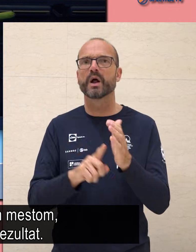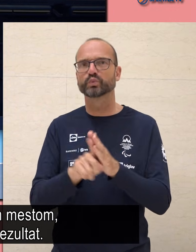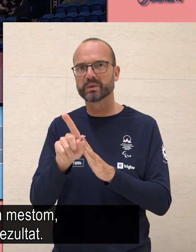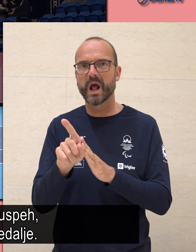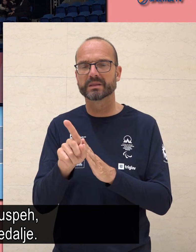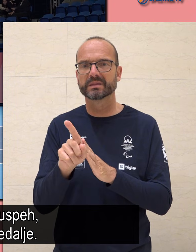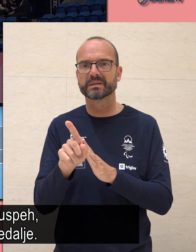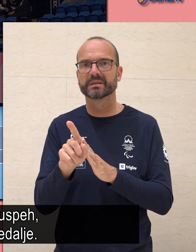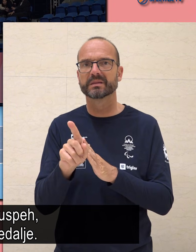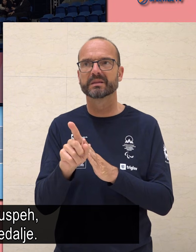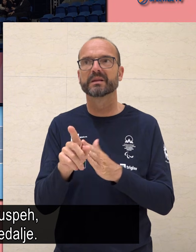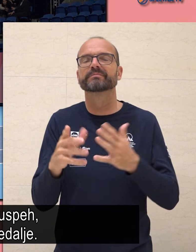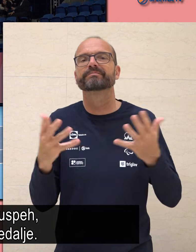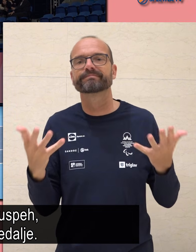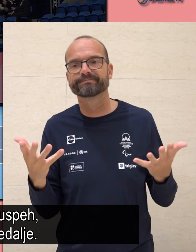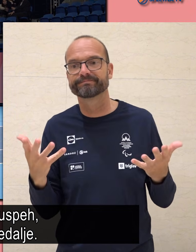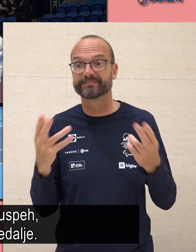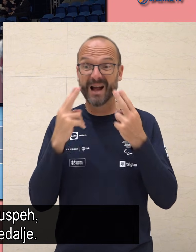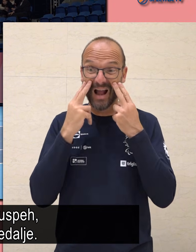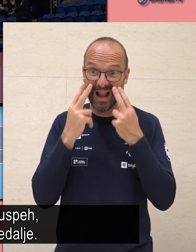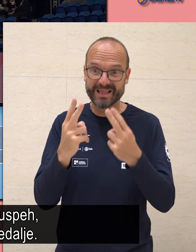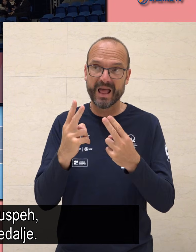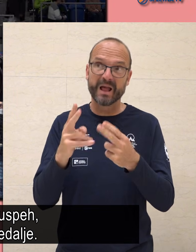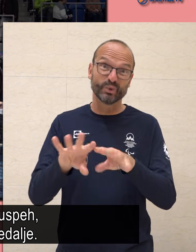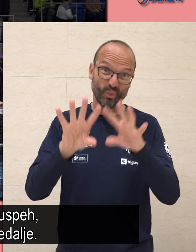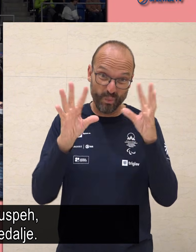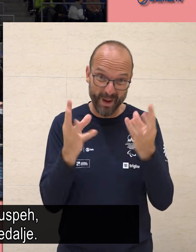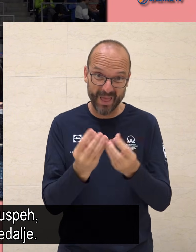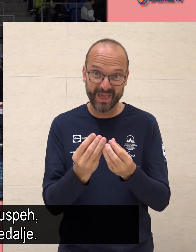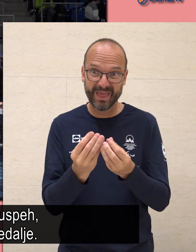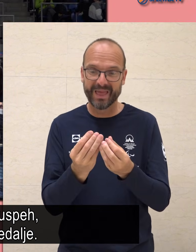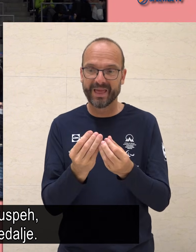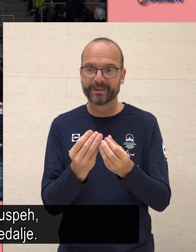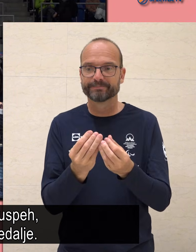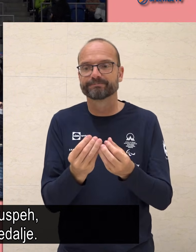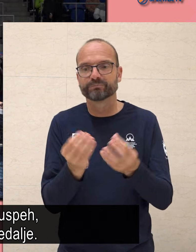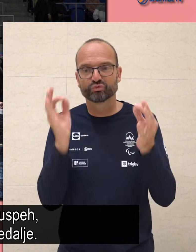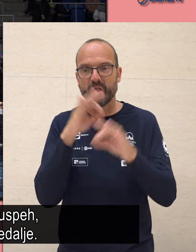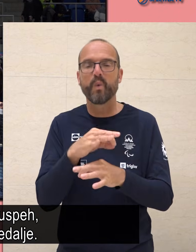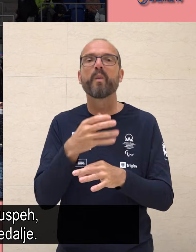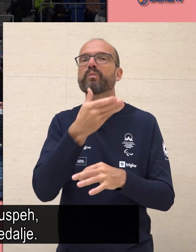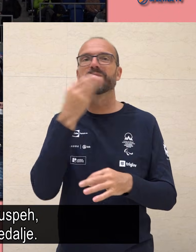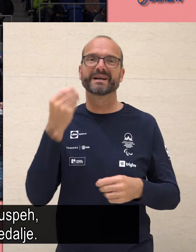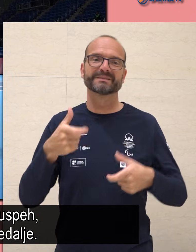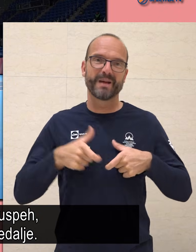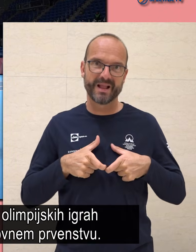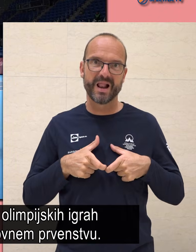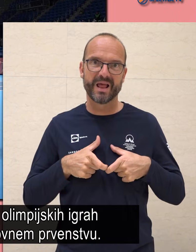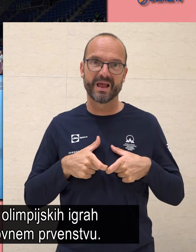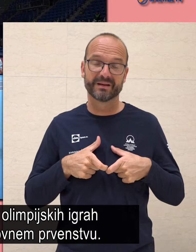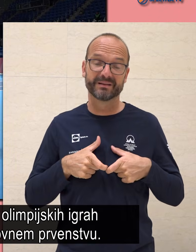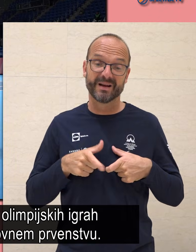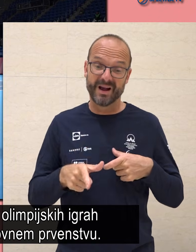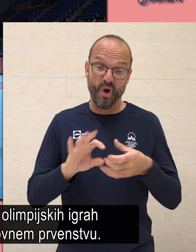rezultatom, ampak ne uspeh brez medalje. To je res